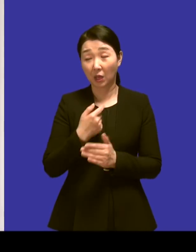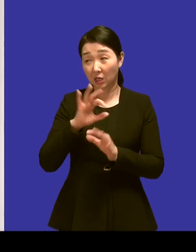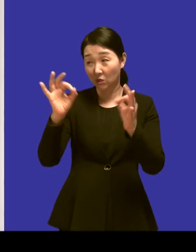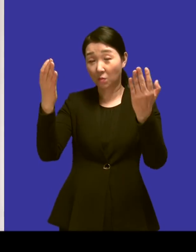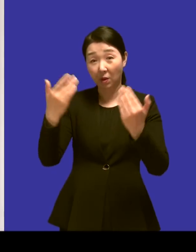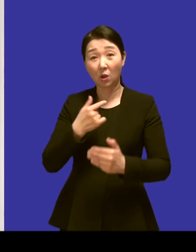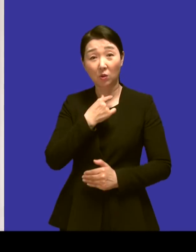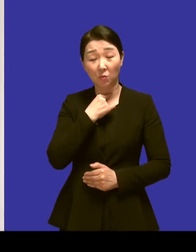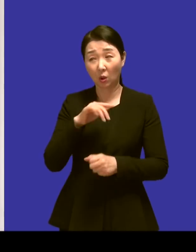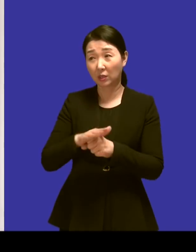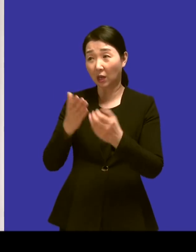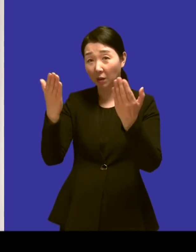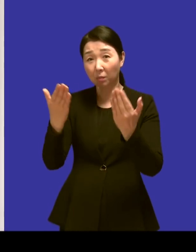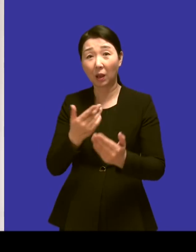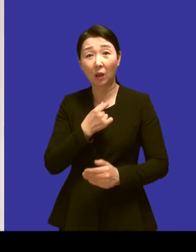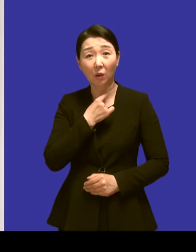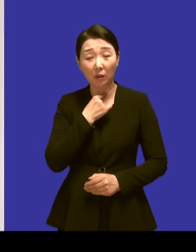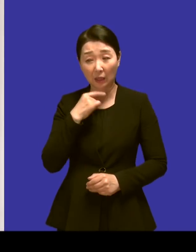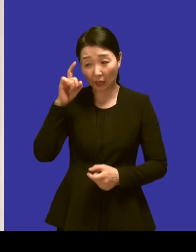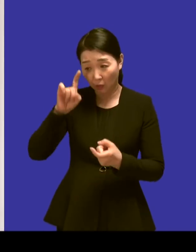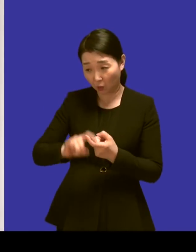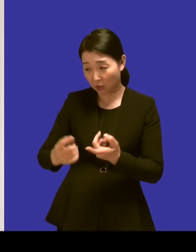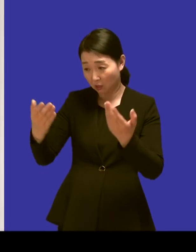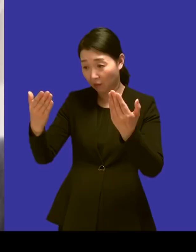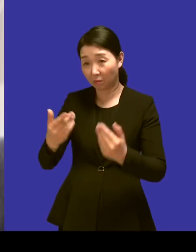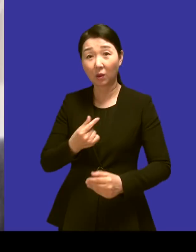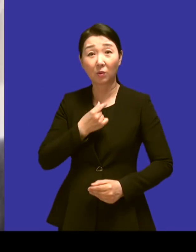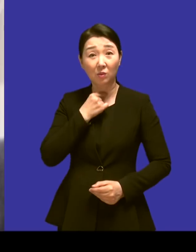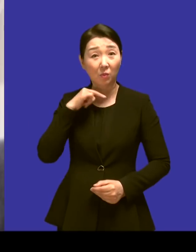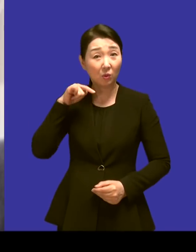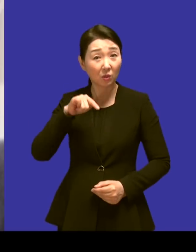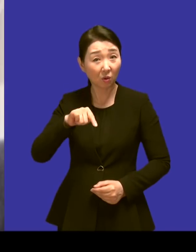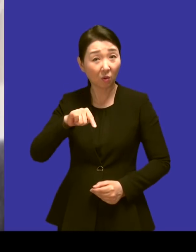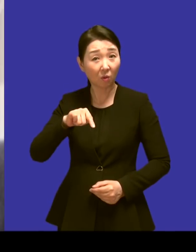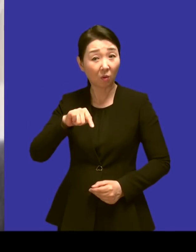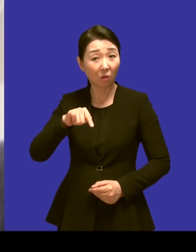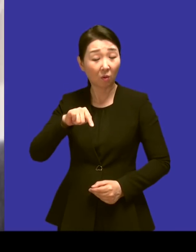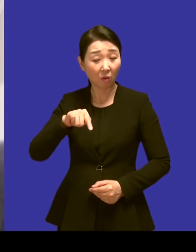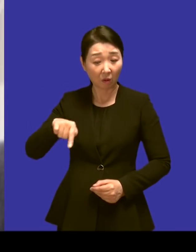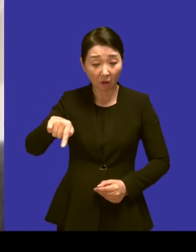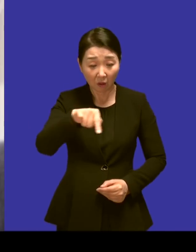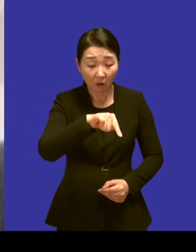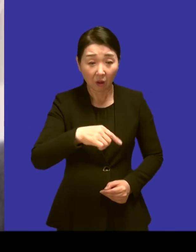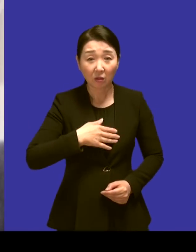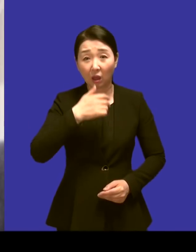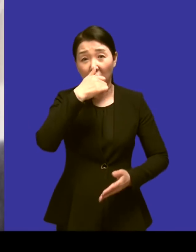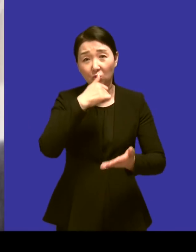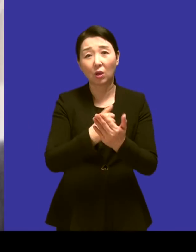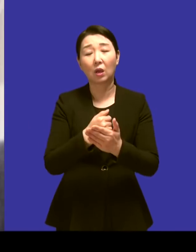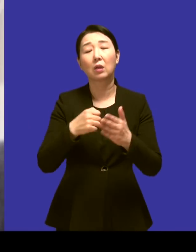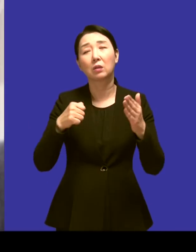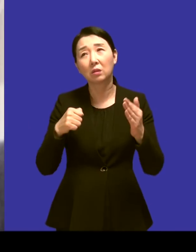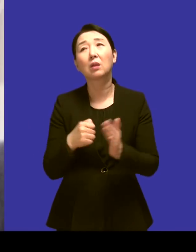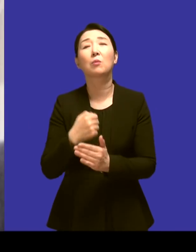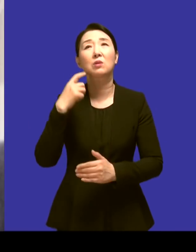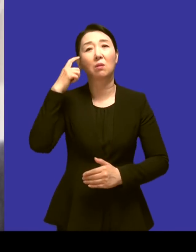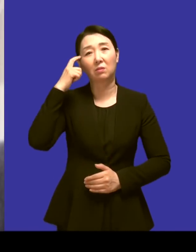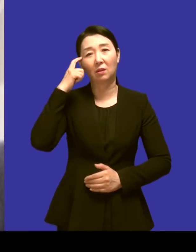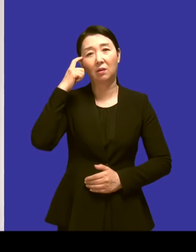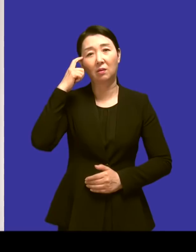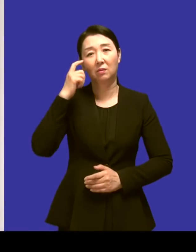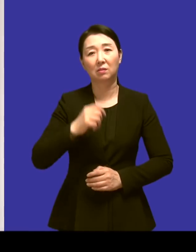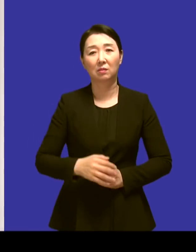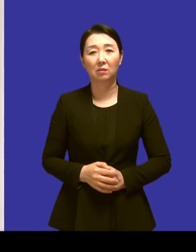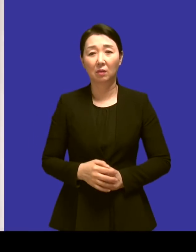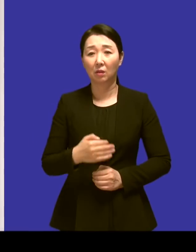인정받고 싶어하고 사랑받고 싶어하고 내가 관심을 받고 싶어하는 게 이게 나의 죄성에서 비롯된 거다라고 저 스스로 계속해서 생각을 하게